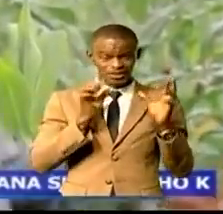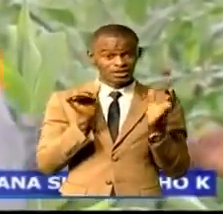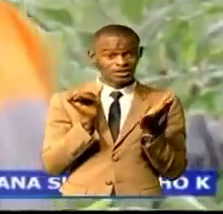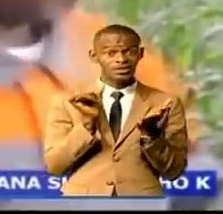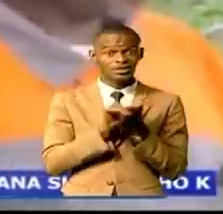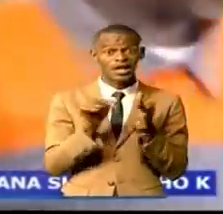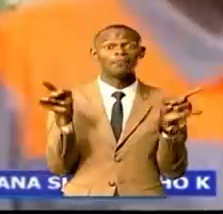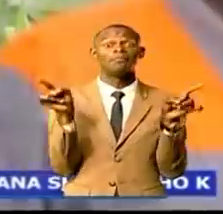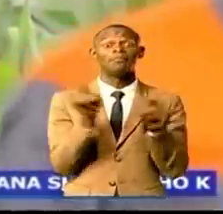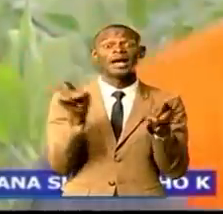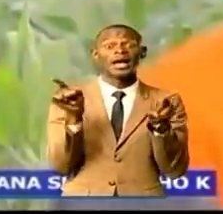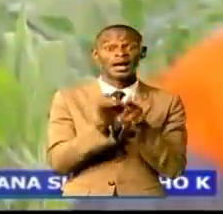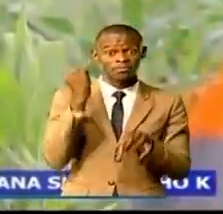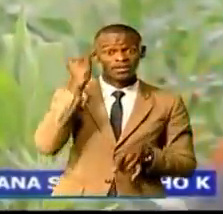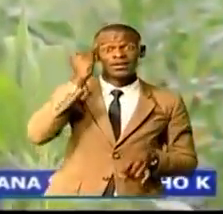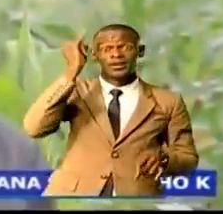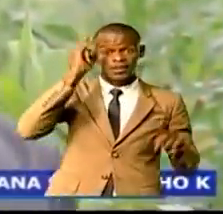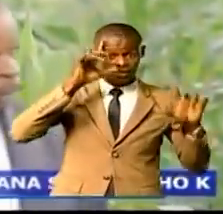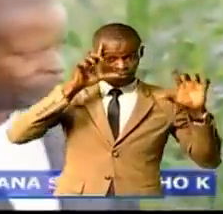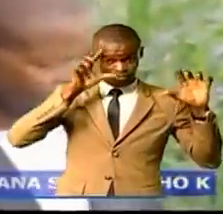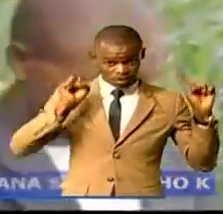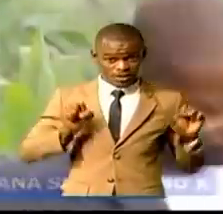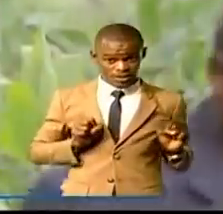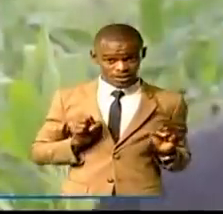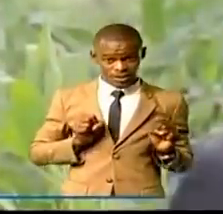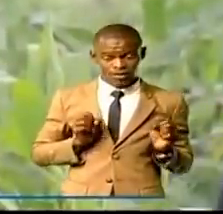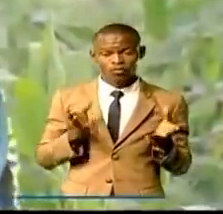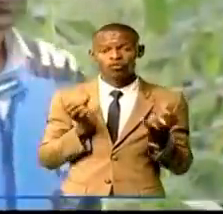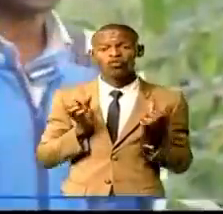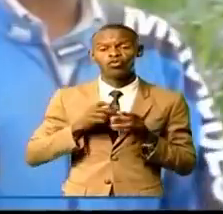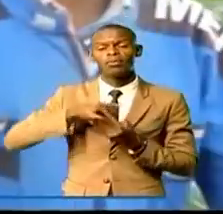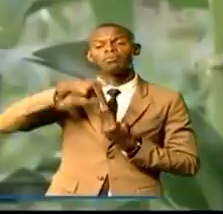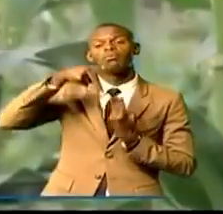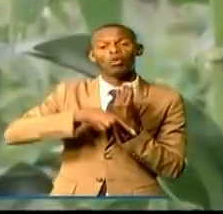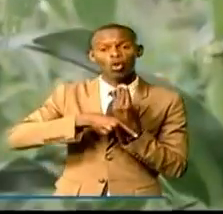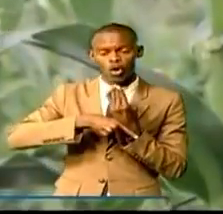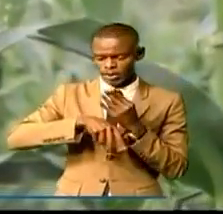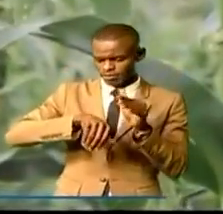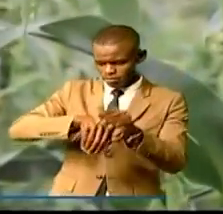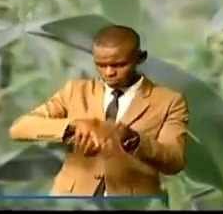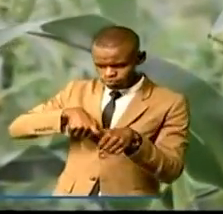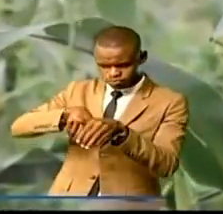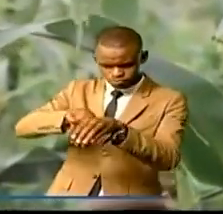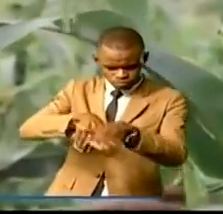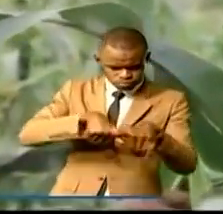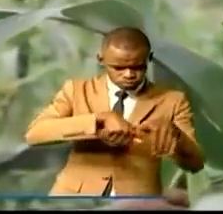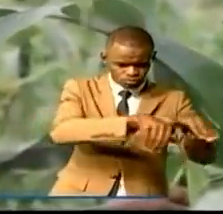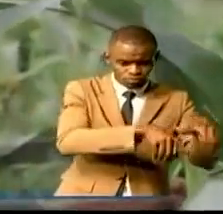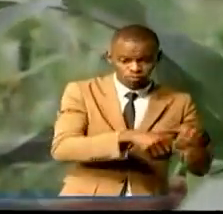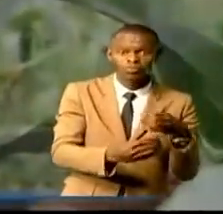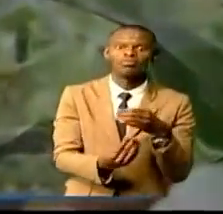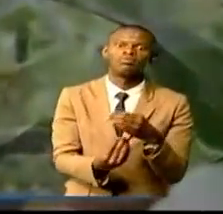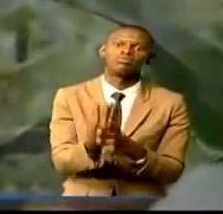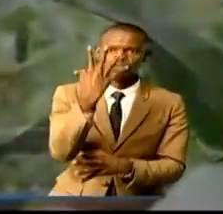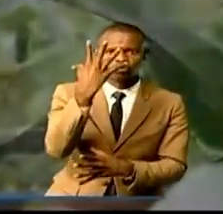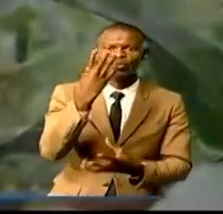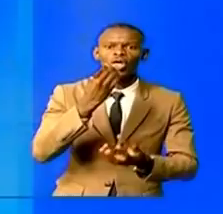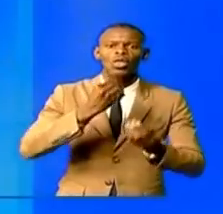Félix-Antoine Tshisekedi, à travers les programmes agricoles du gouvernement Samalou Kondé dans la lutte contre la famine.